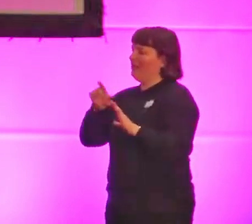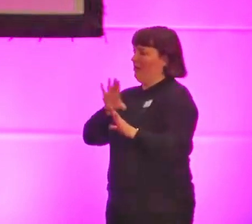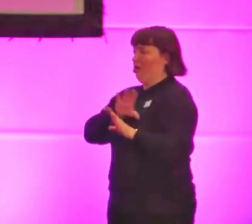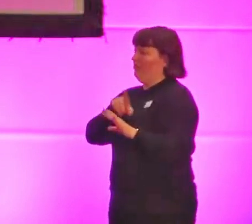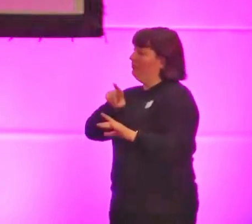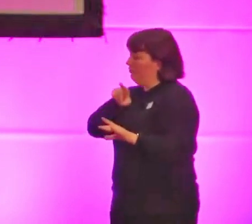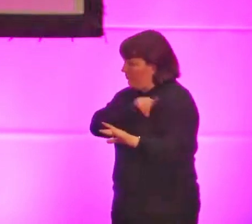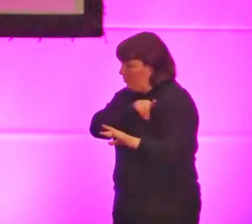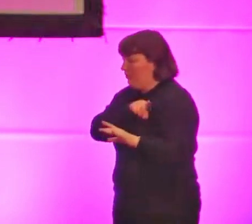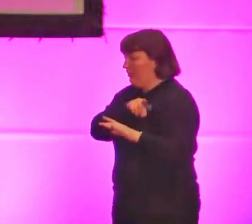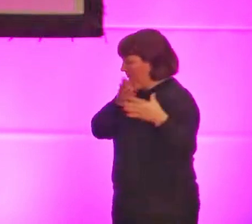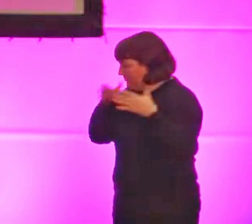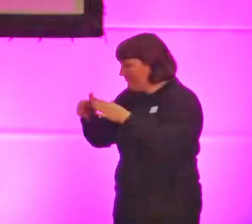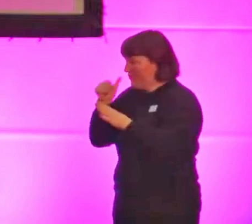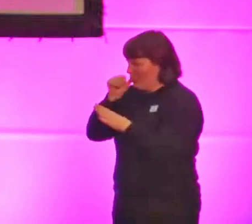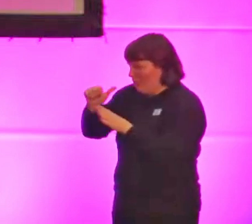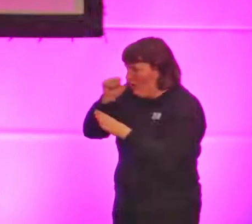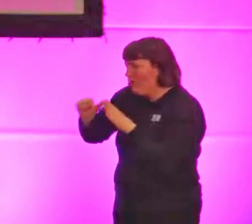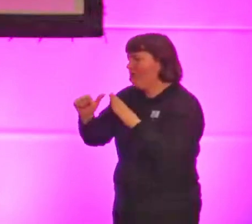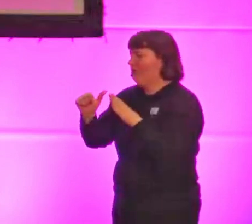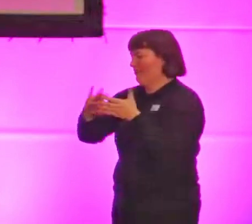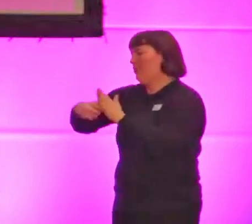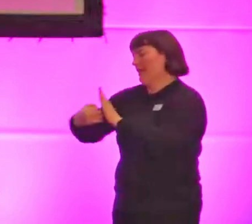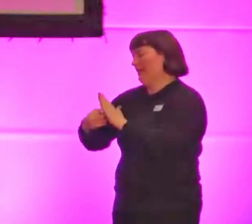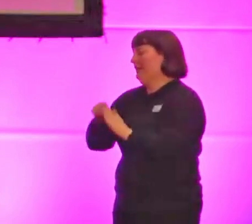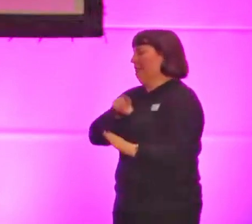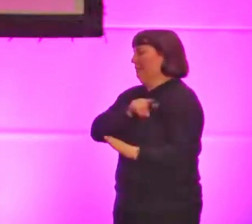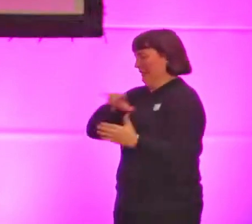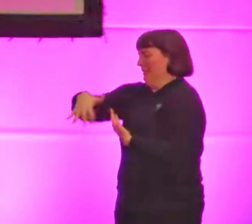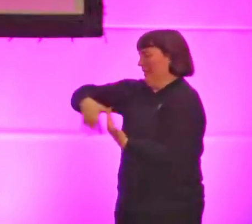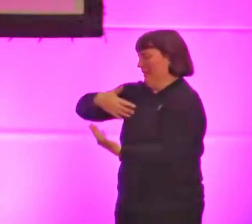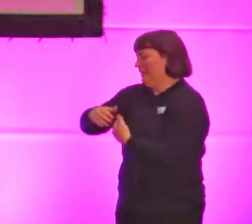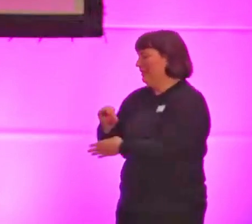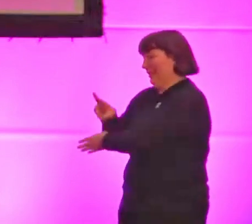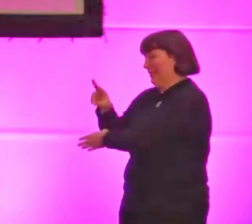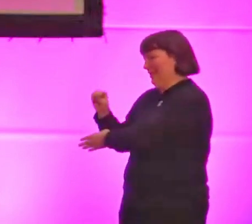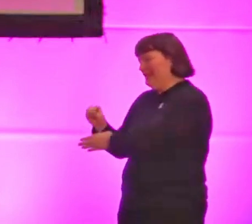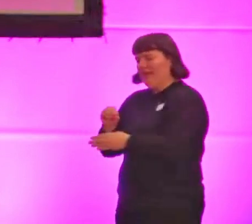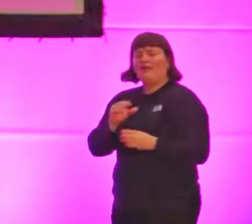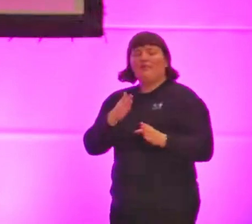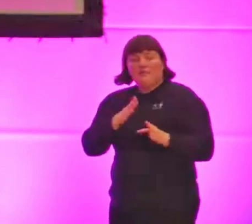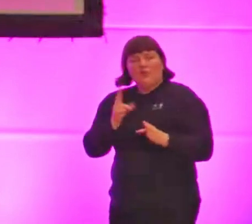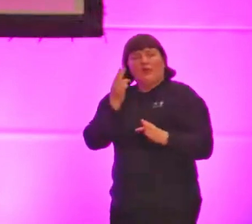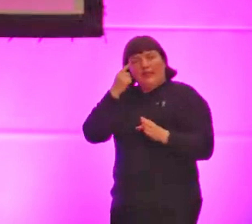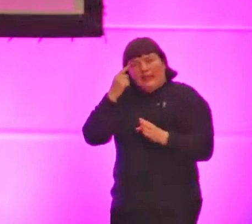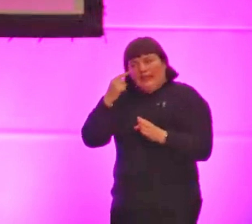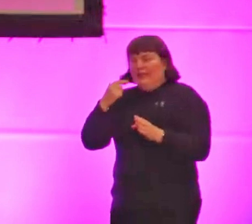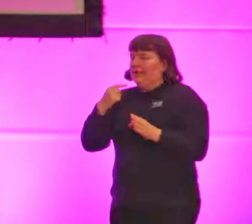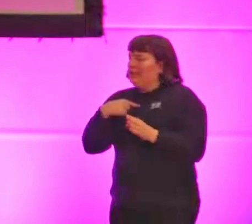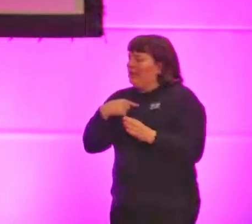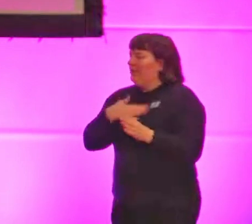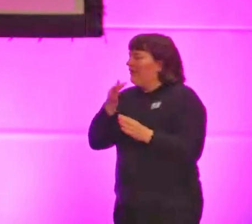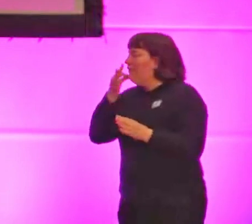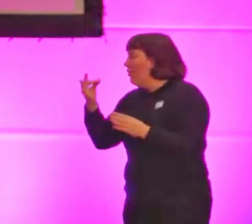med Sudan, mycket att göra med Sudan-projektet. Magnus, jag tänkte jag skulle lämna om det, eller fråga Isabel